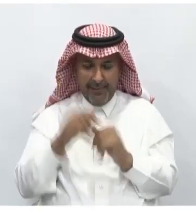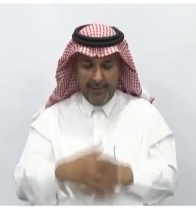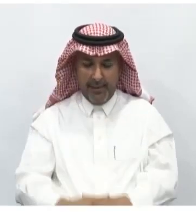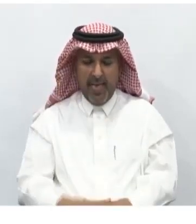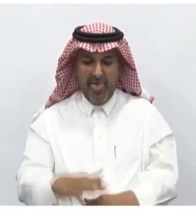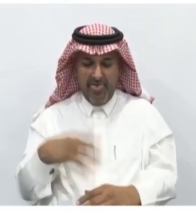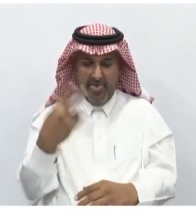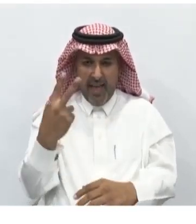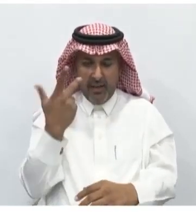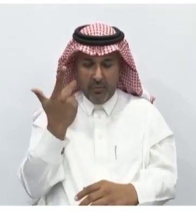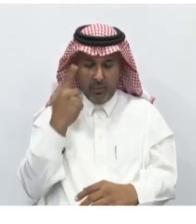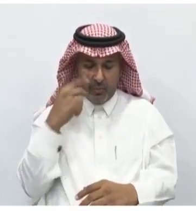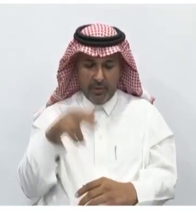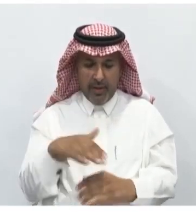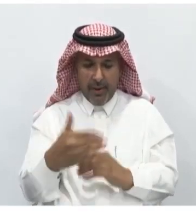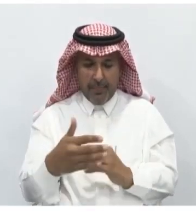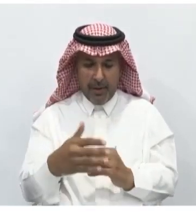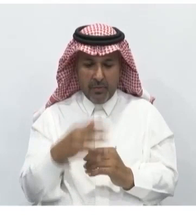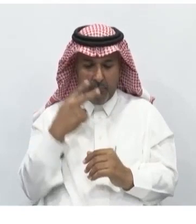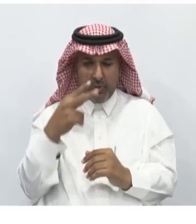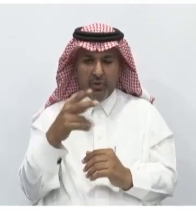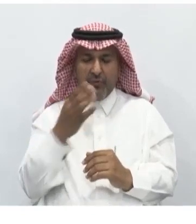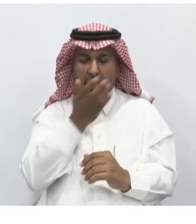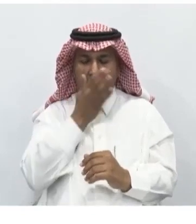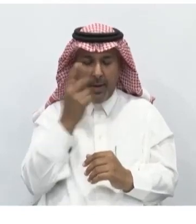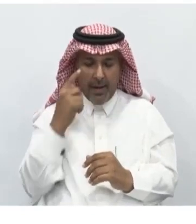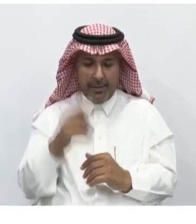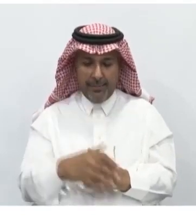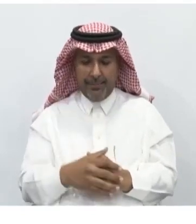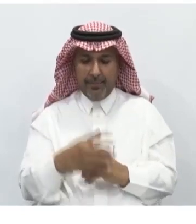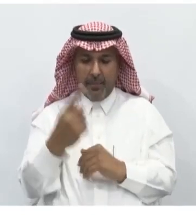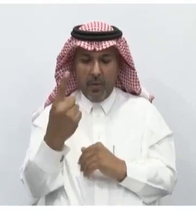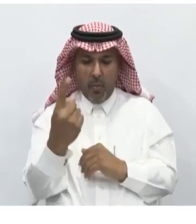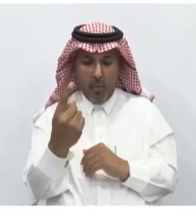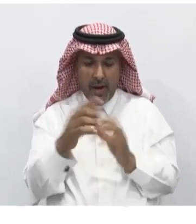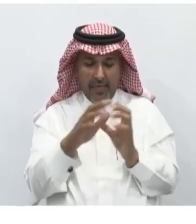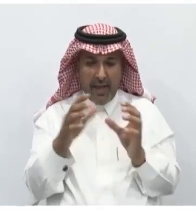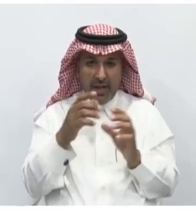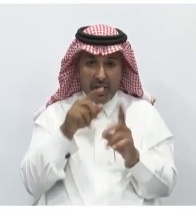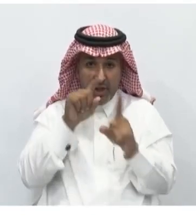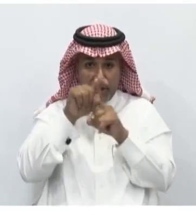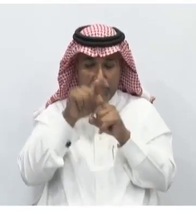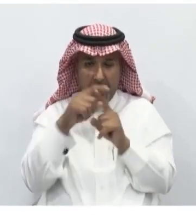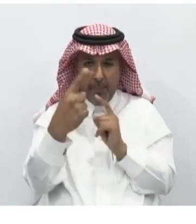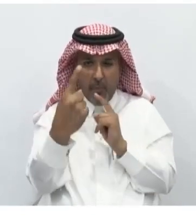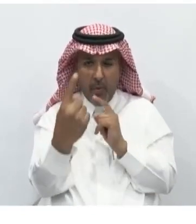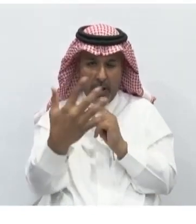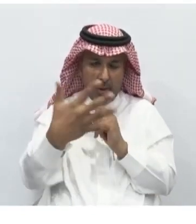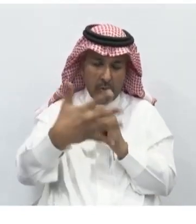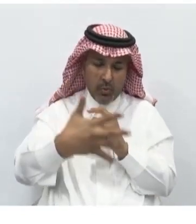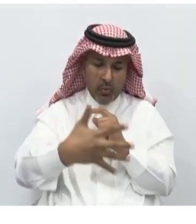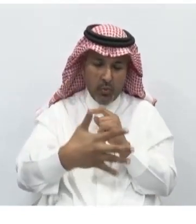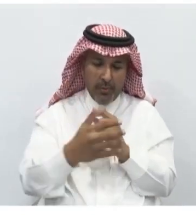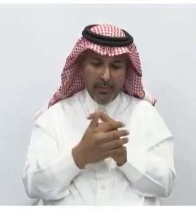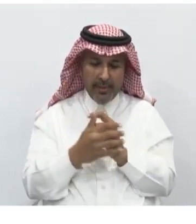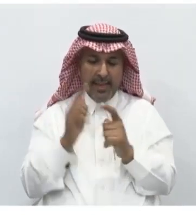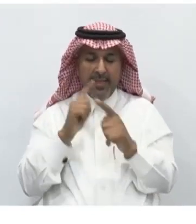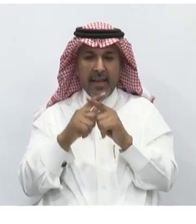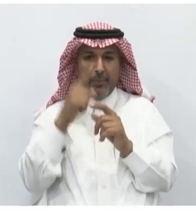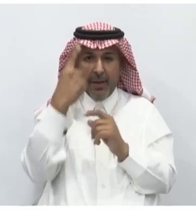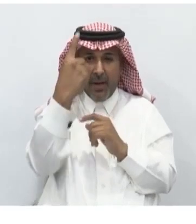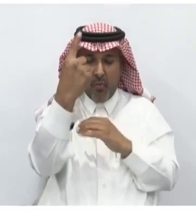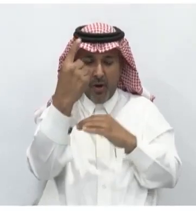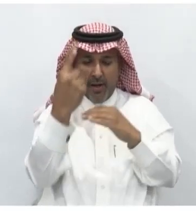الماء لاحظ معي سأستخدم هذه النسبة 51.2 جرام من الماء مضروبة في مقلوب